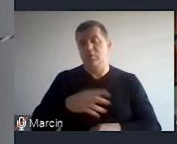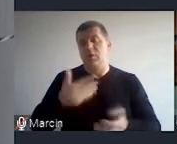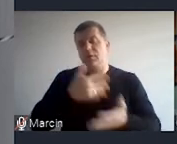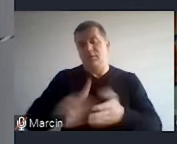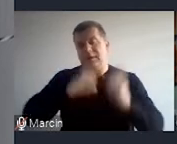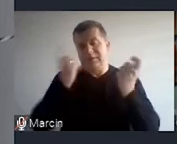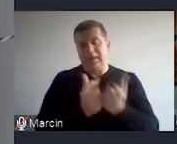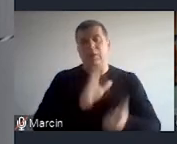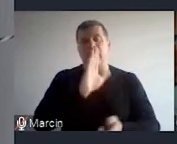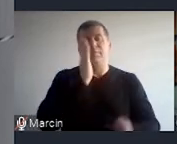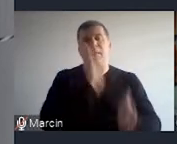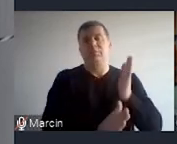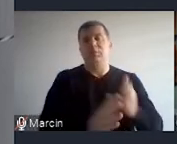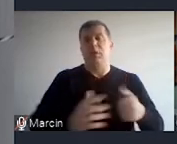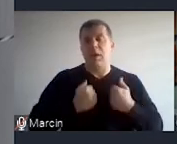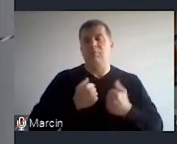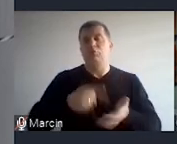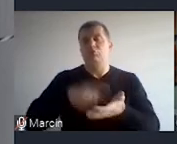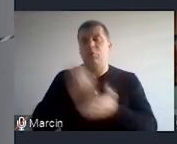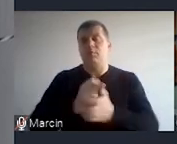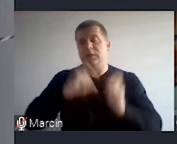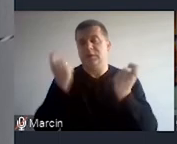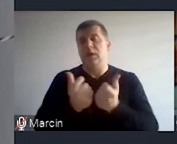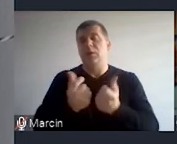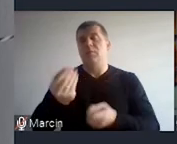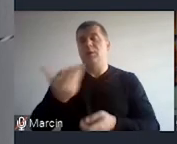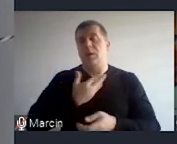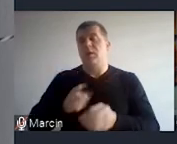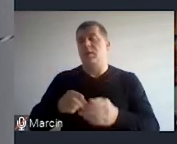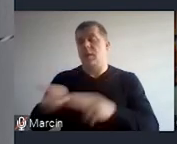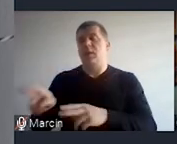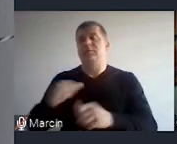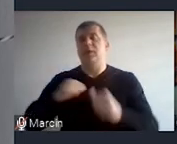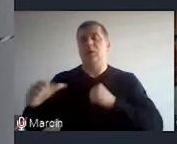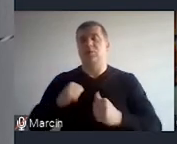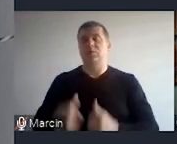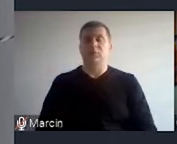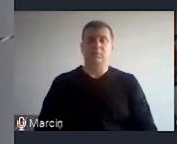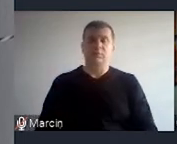całe bezpośrednie, żeby znowu całe pieniądze na zarządzanie były należne.